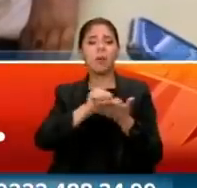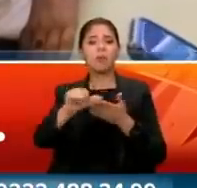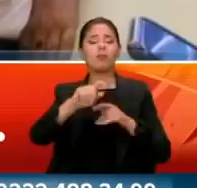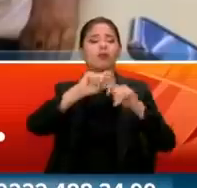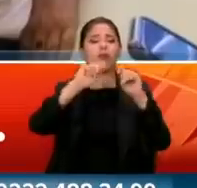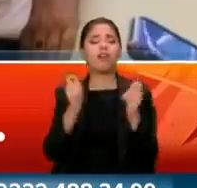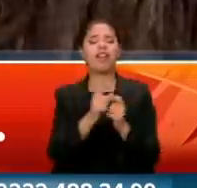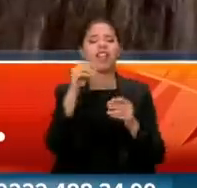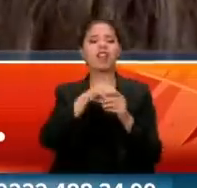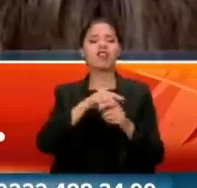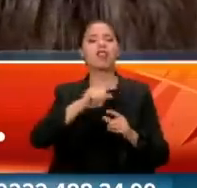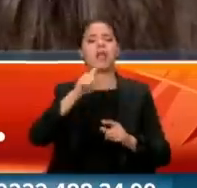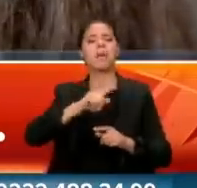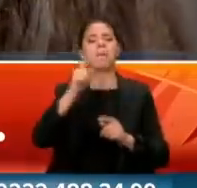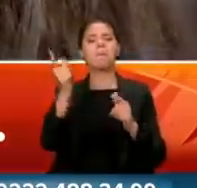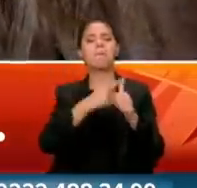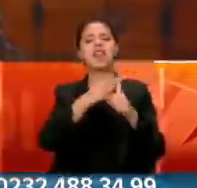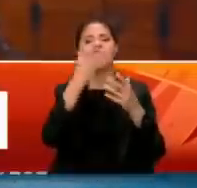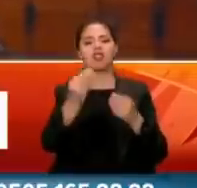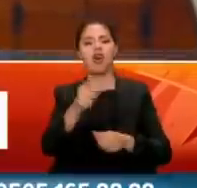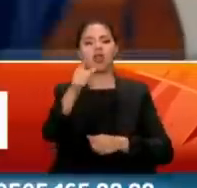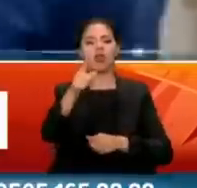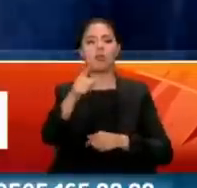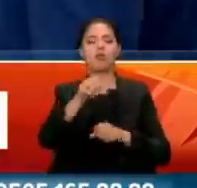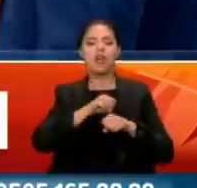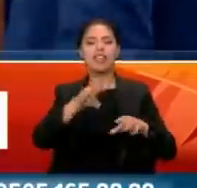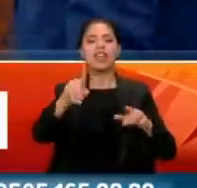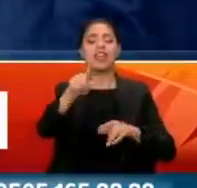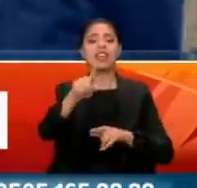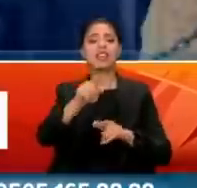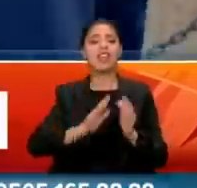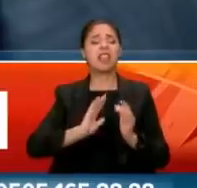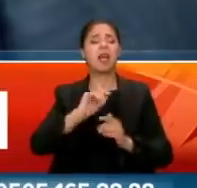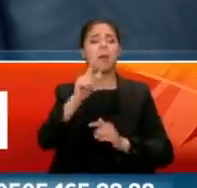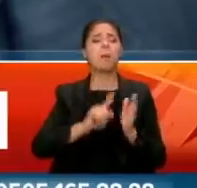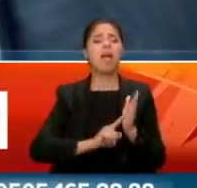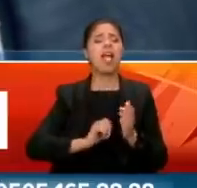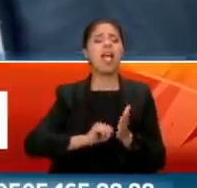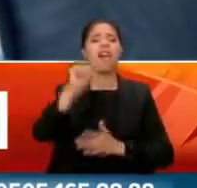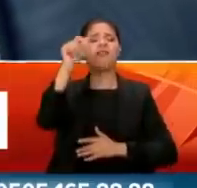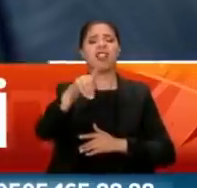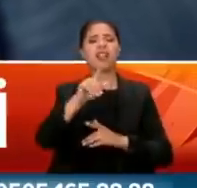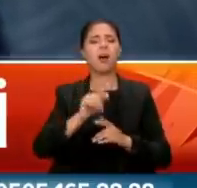arasında birinci oldu. Hercai yayınlandığı kanalında en çok reyting alan yapımı oldu.